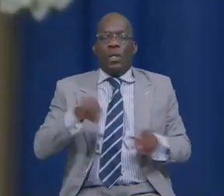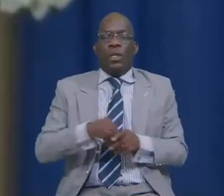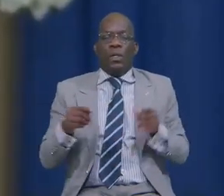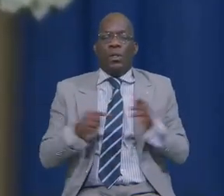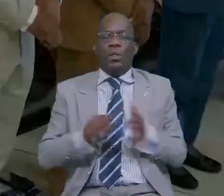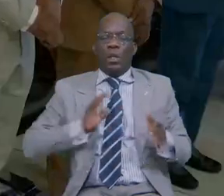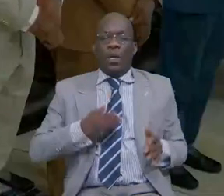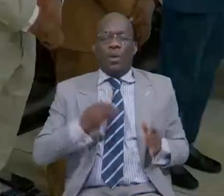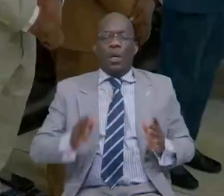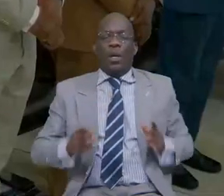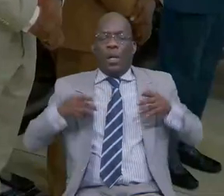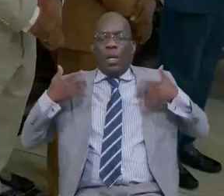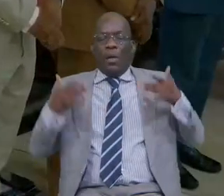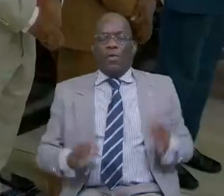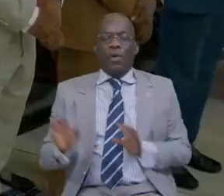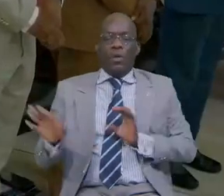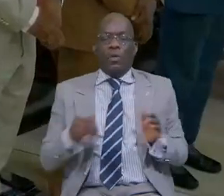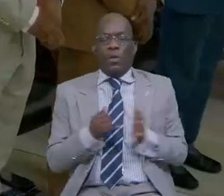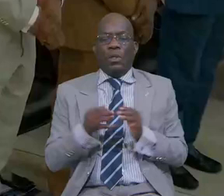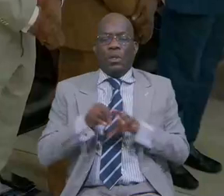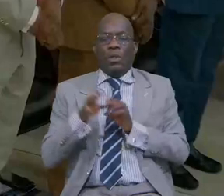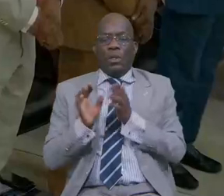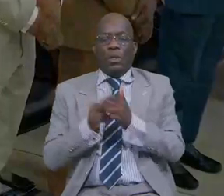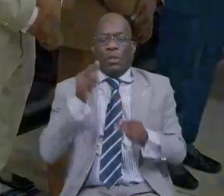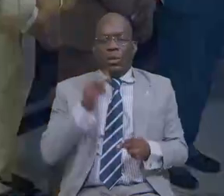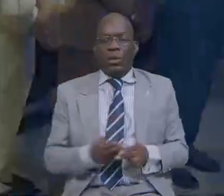personnelle, fais-le au nom de Jésus.